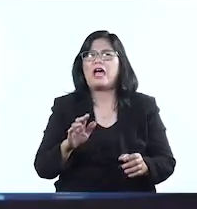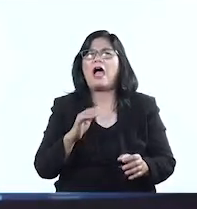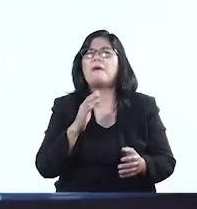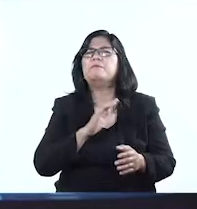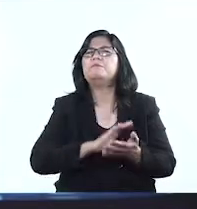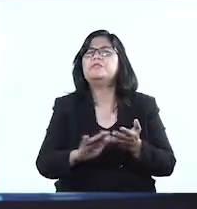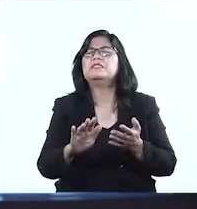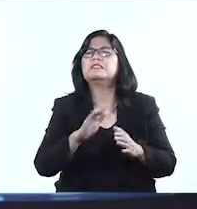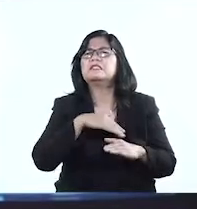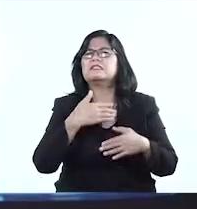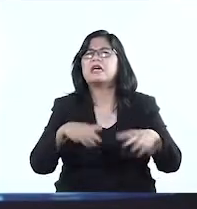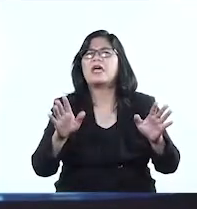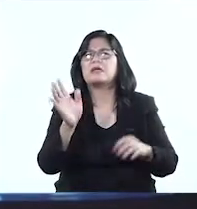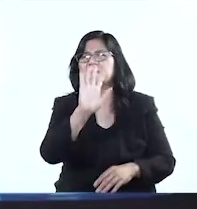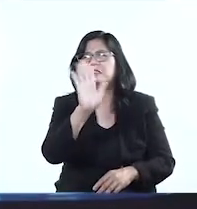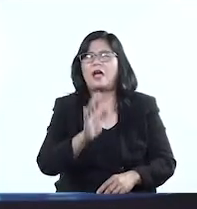MP4